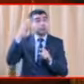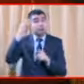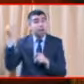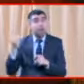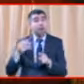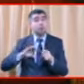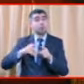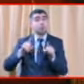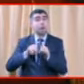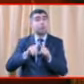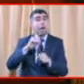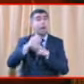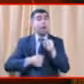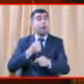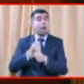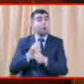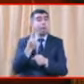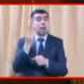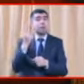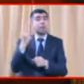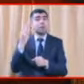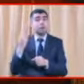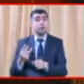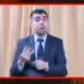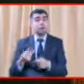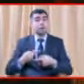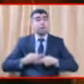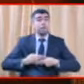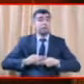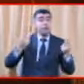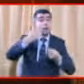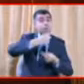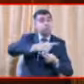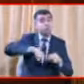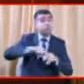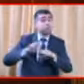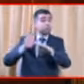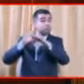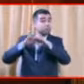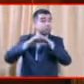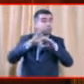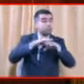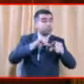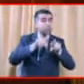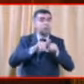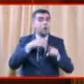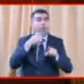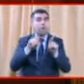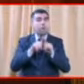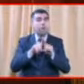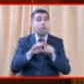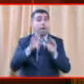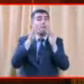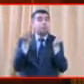بدأنا تقليد منذ السنة الماضية 2013 إطلاق حملة تحسيسية لكي نقلص الفجوة بين